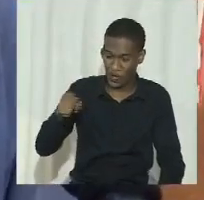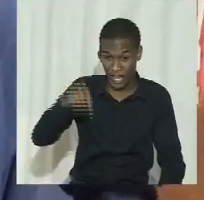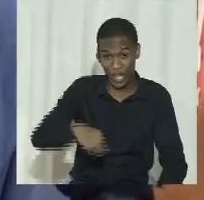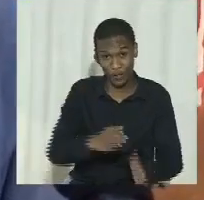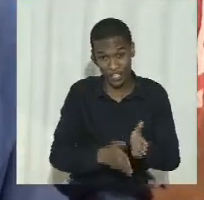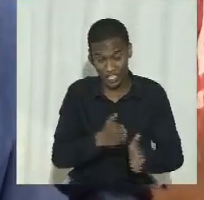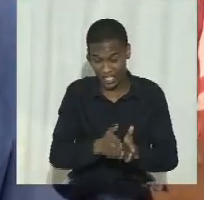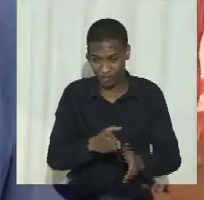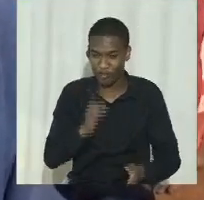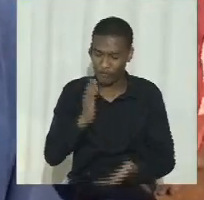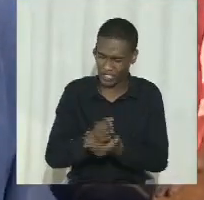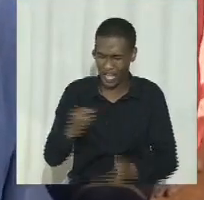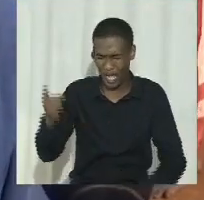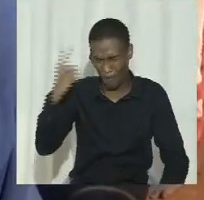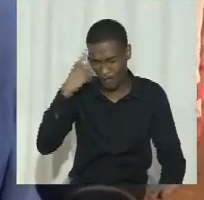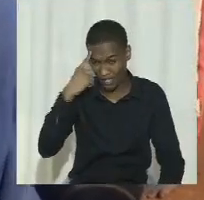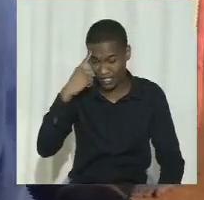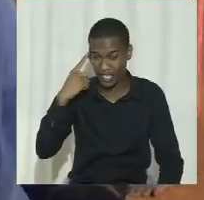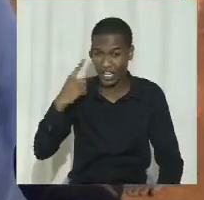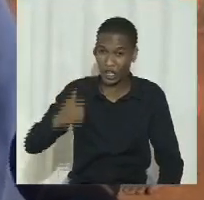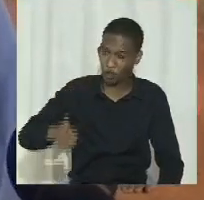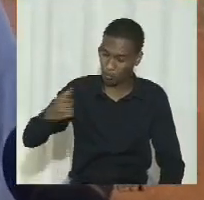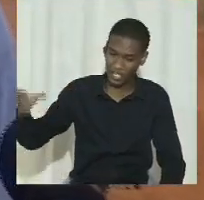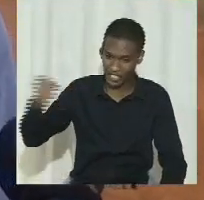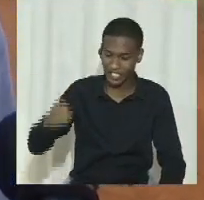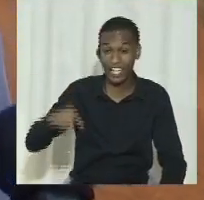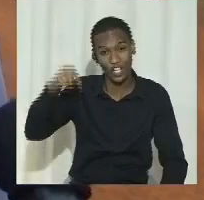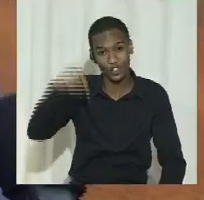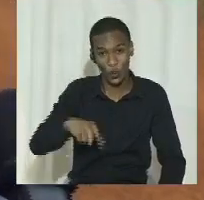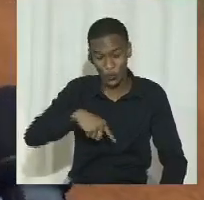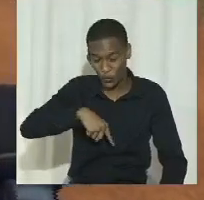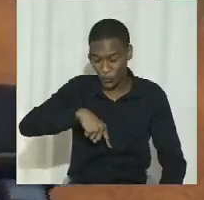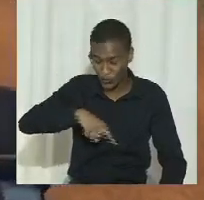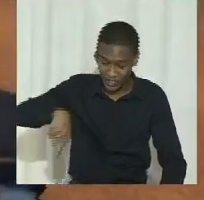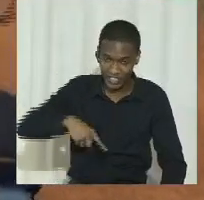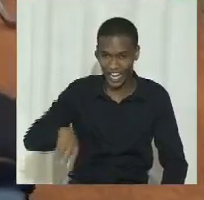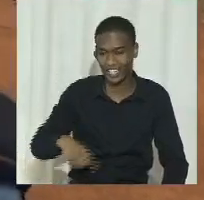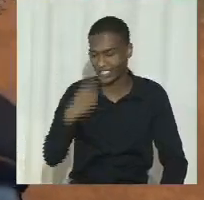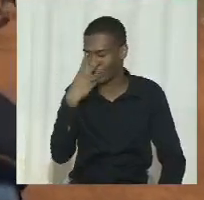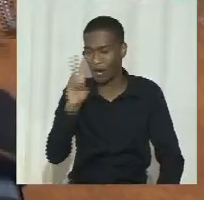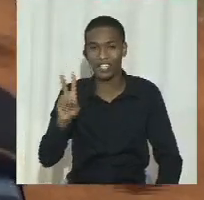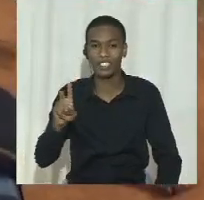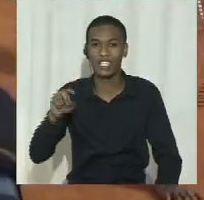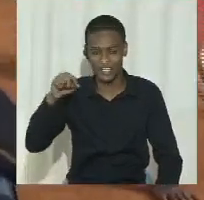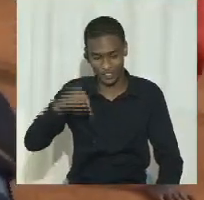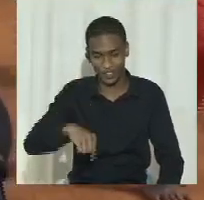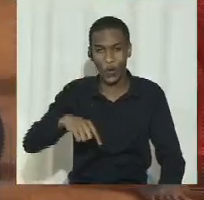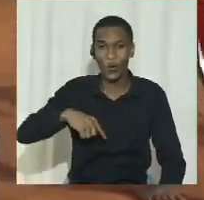Antananarivo. Dia hatreto aloha zay tsy nahita dia aminay le izy